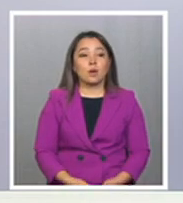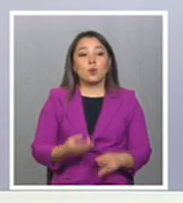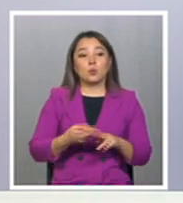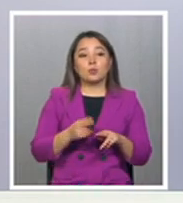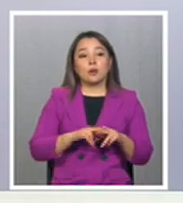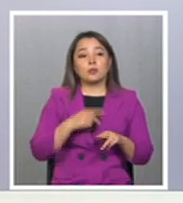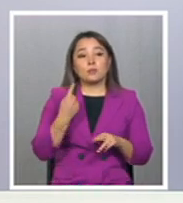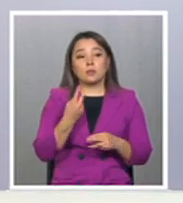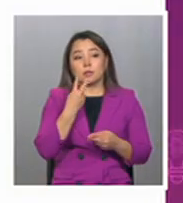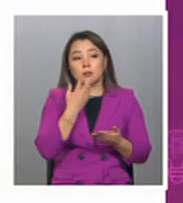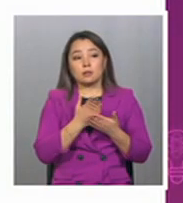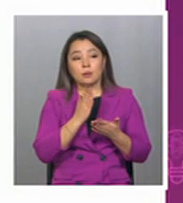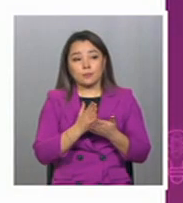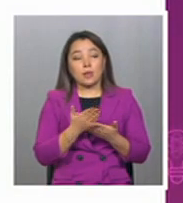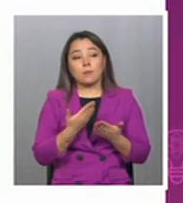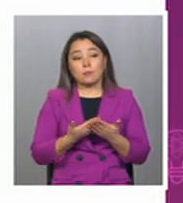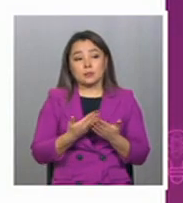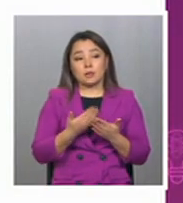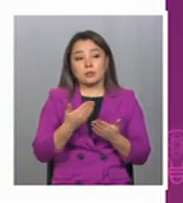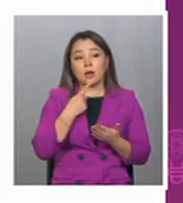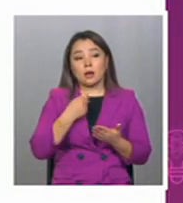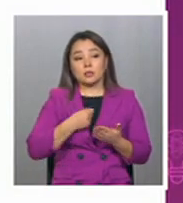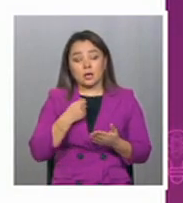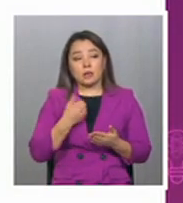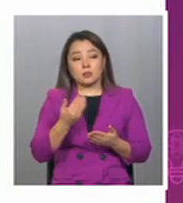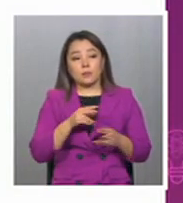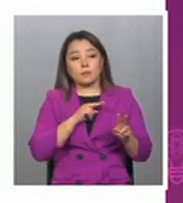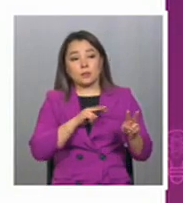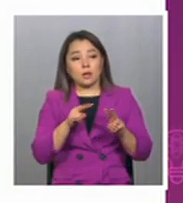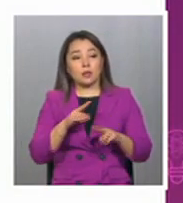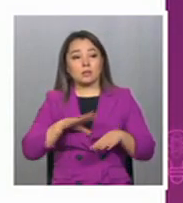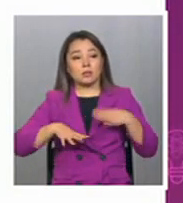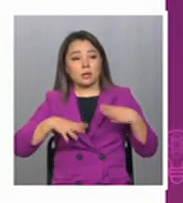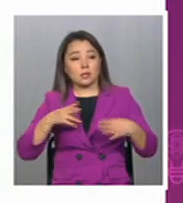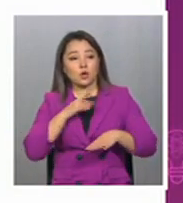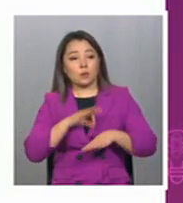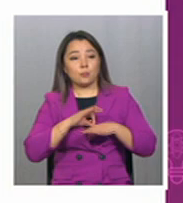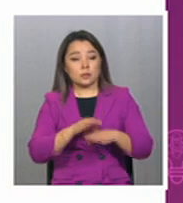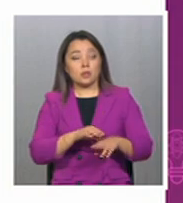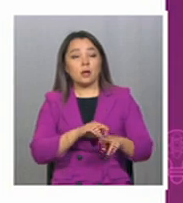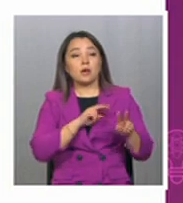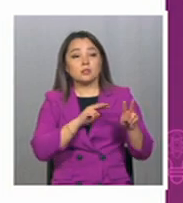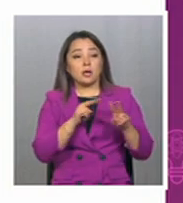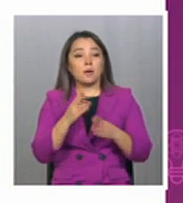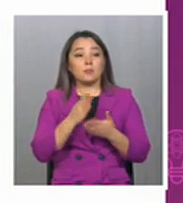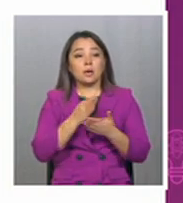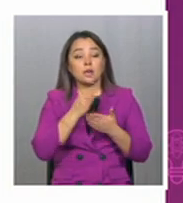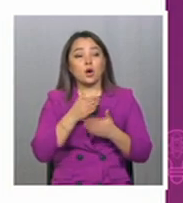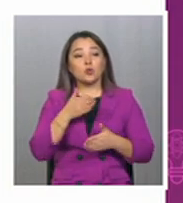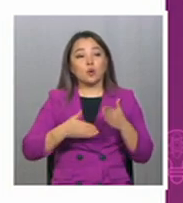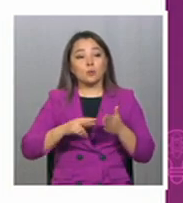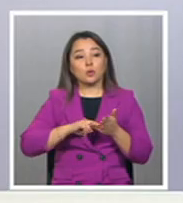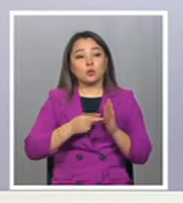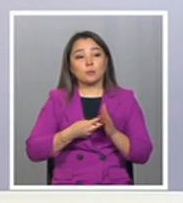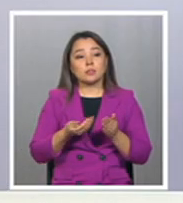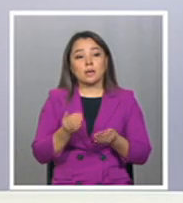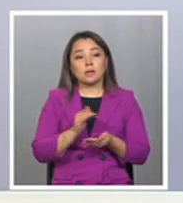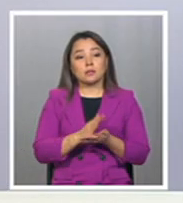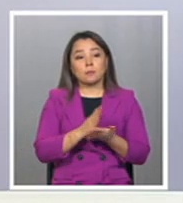Солардың бірі ретінде, мысалы, әскери сақшының іс-қимылын жасайтын сақшы робот жобасымен